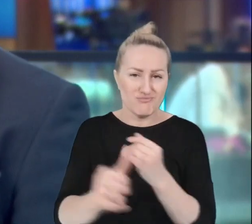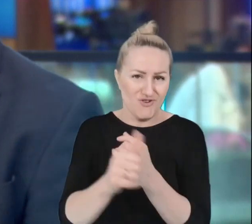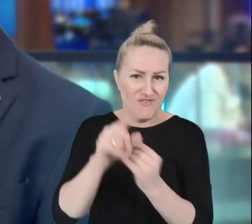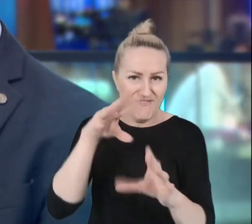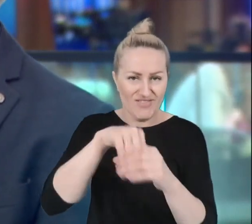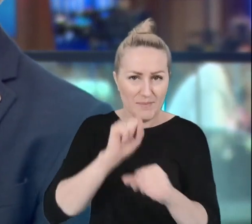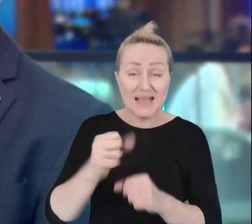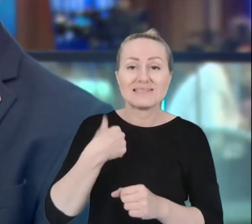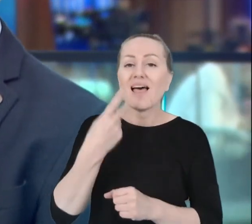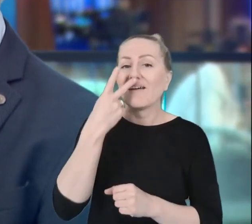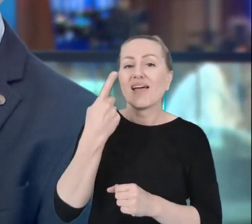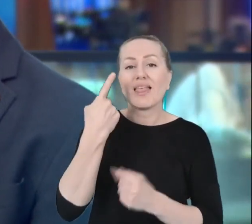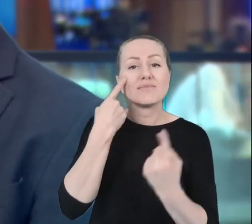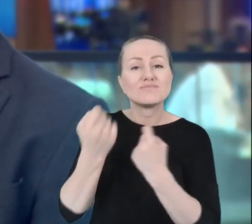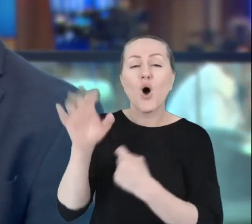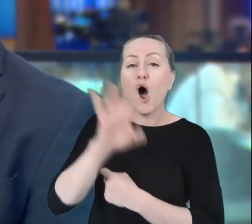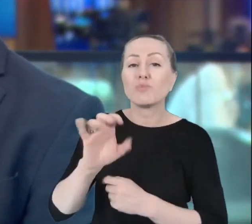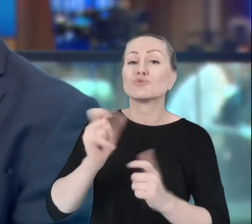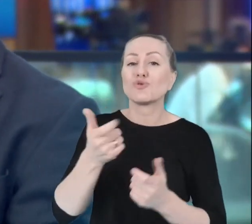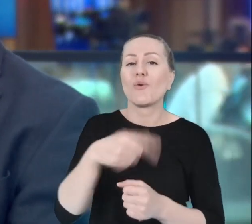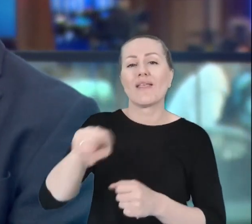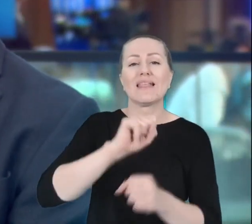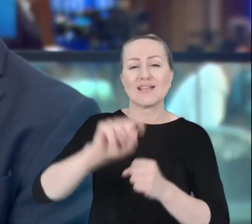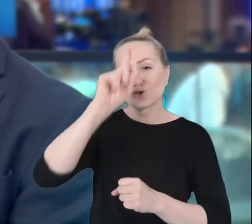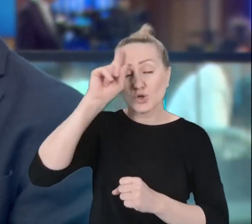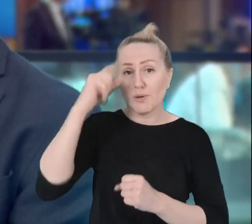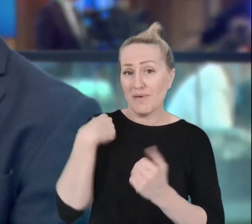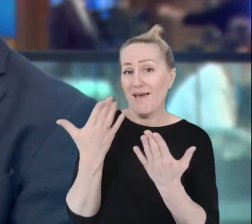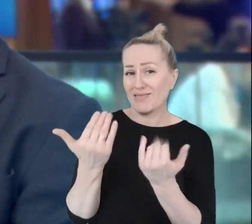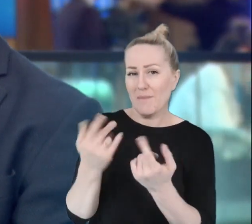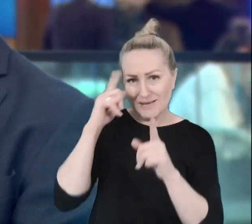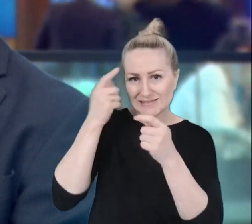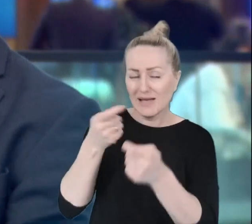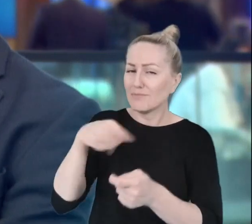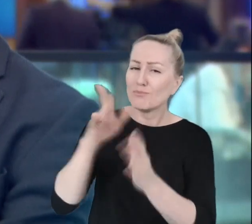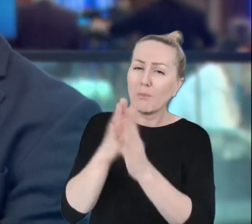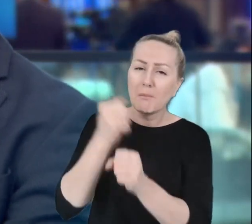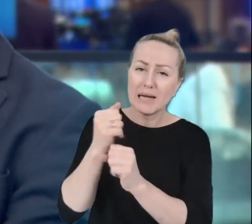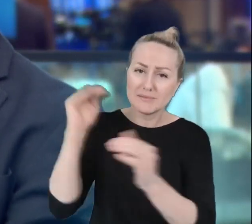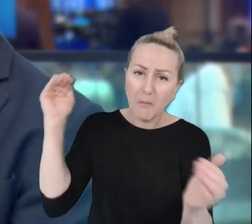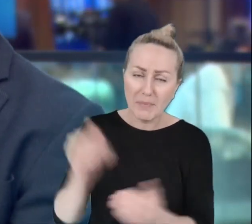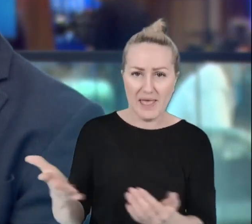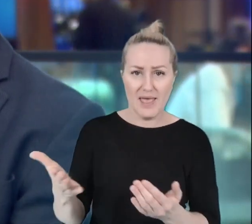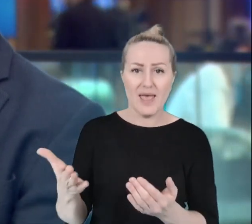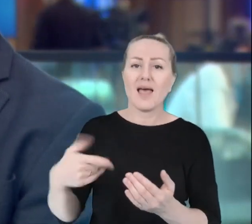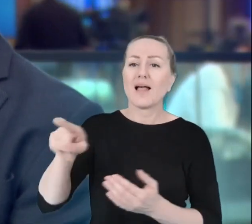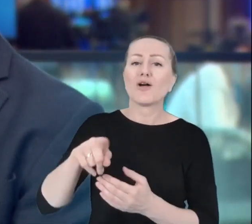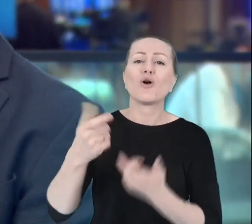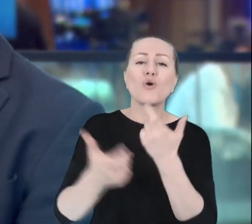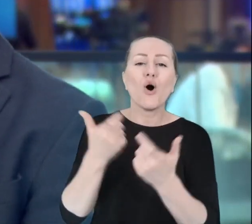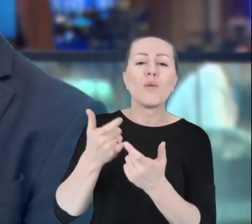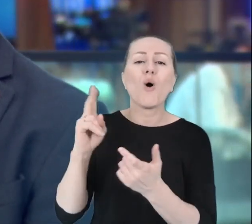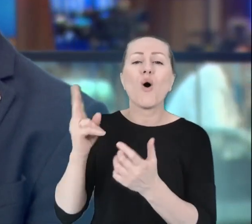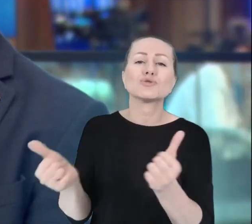to, są osoby, które nawet jeśli zachęcam do tego, żeby mniej pracowały, żeby zatrudniły sobie kogoś, kto pomoże w tej pracy i